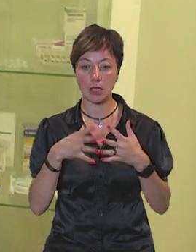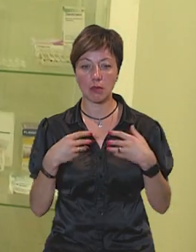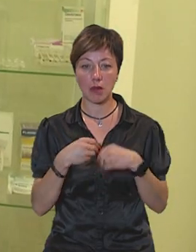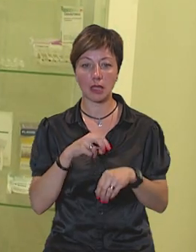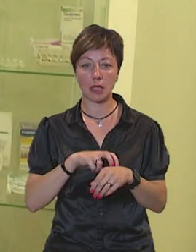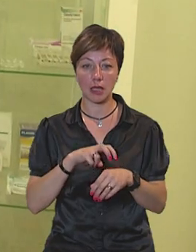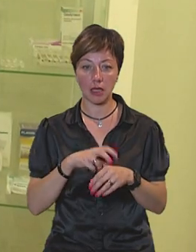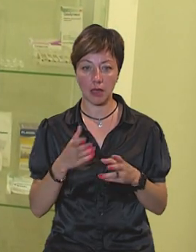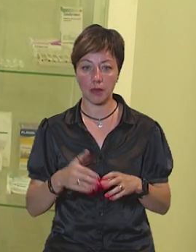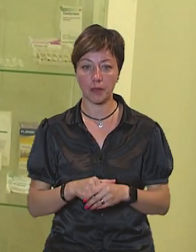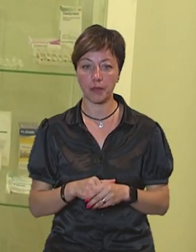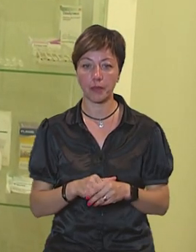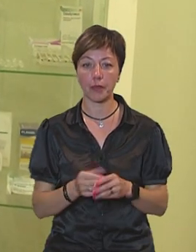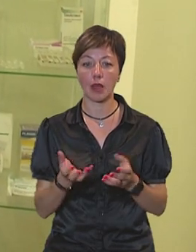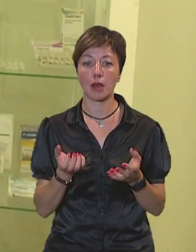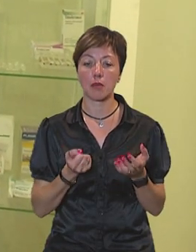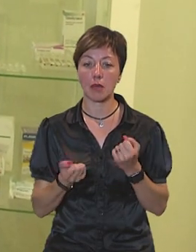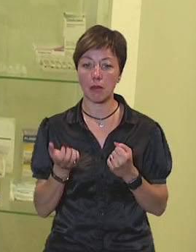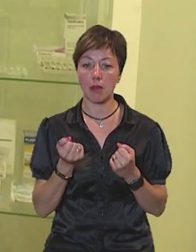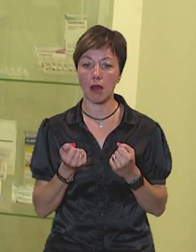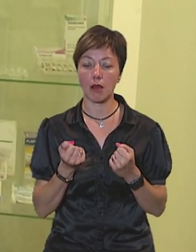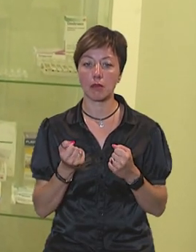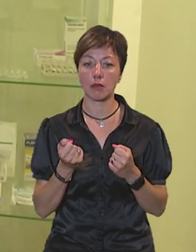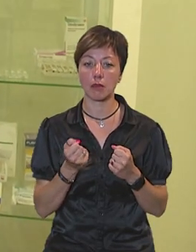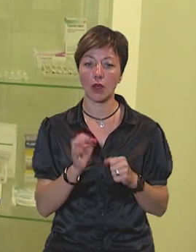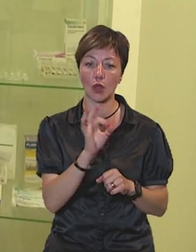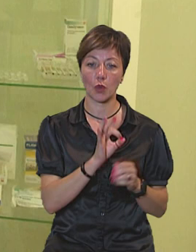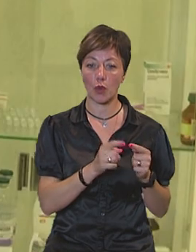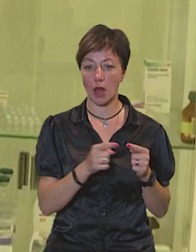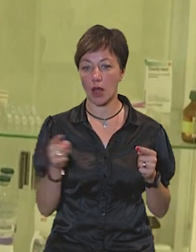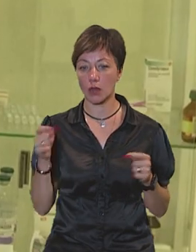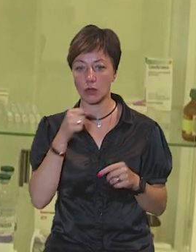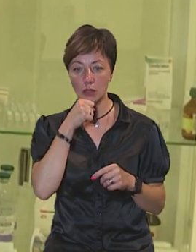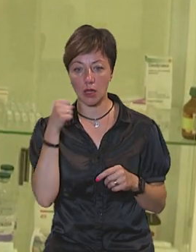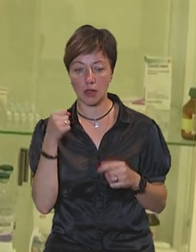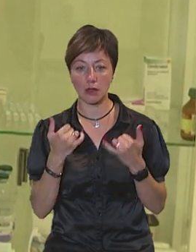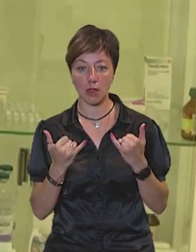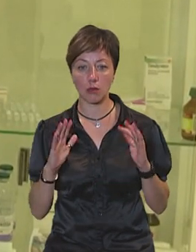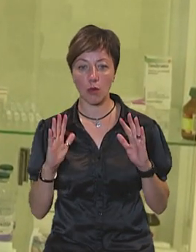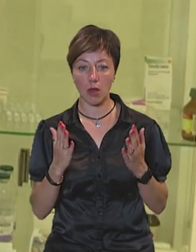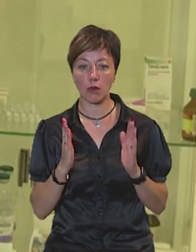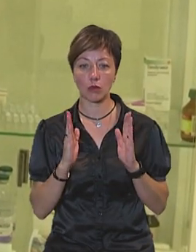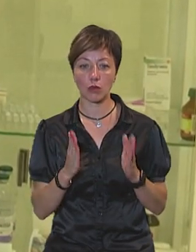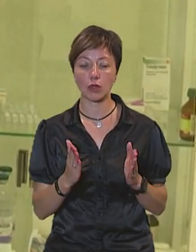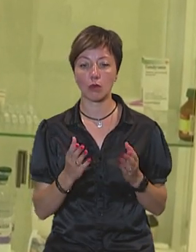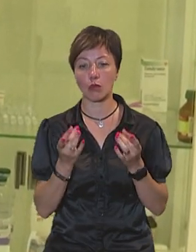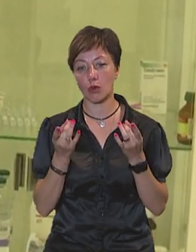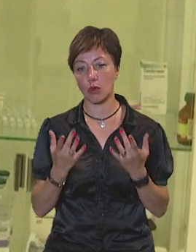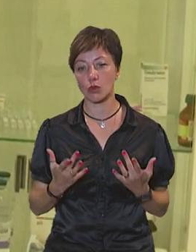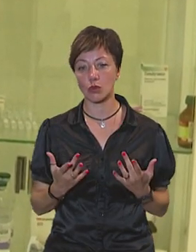лікар Сергій Тарасов. Приймаємо від нуля і до глибокої старості. На даний момент це буде